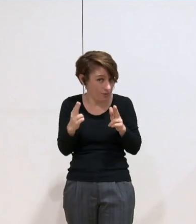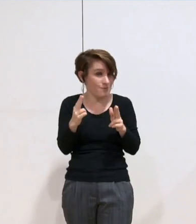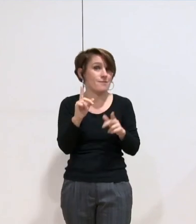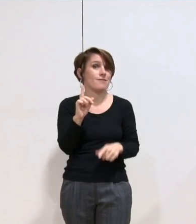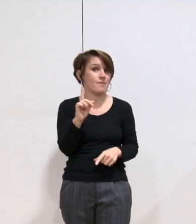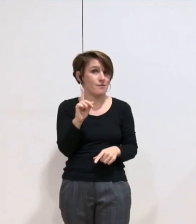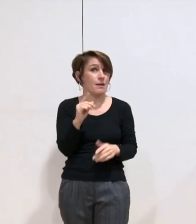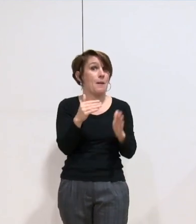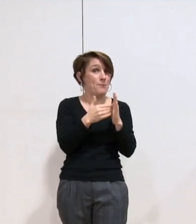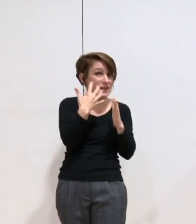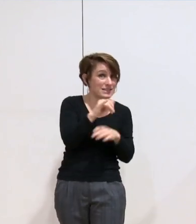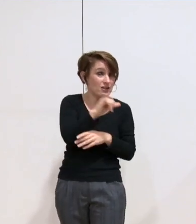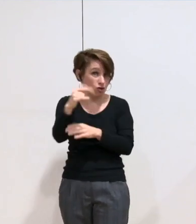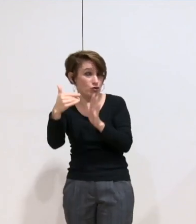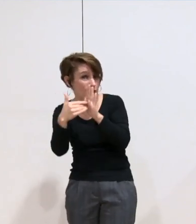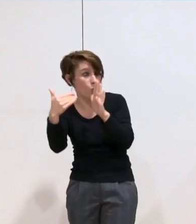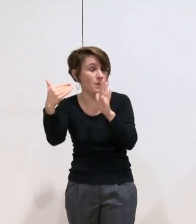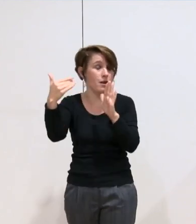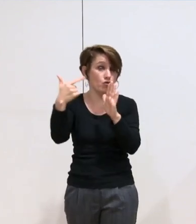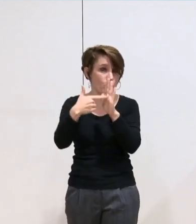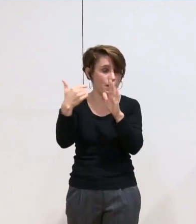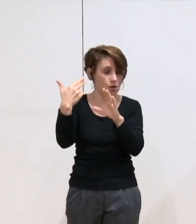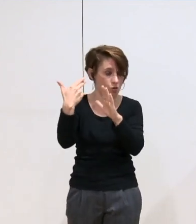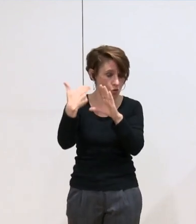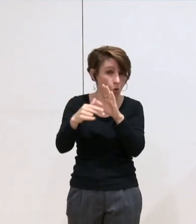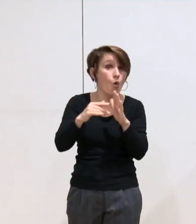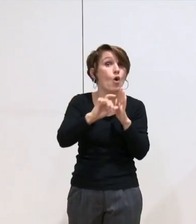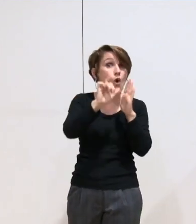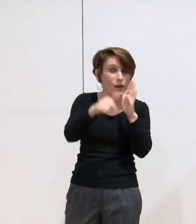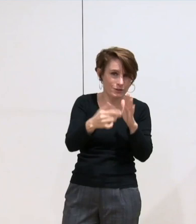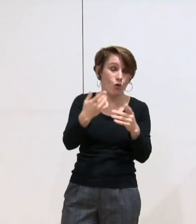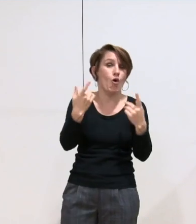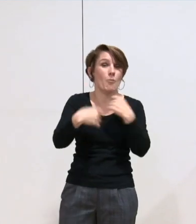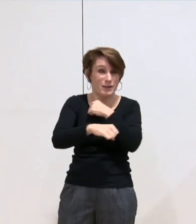J'ai fait le pointage précis. En tous les cas, sur l'année